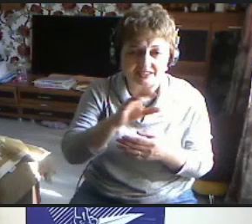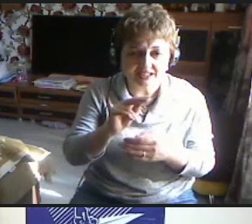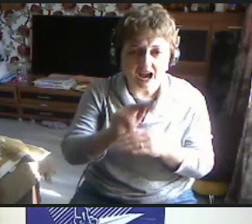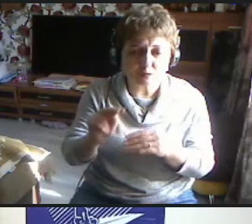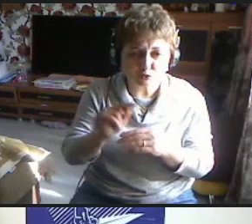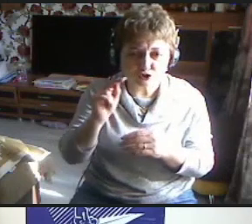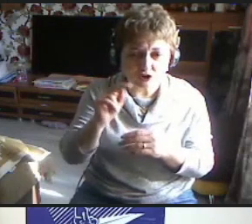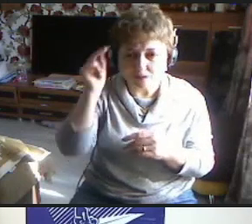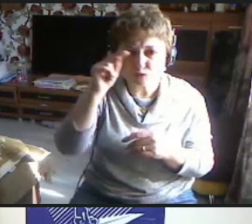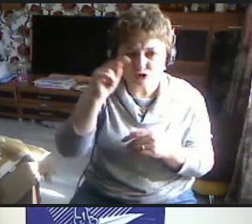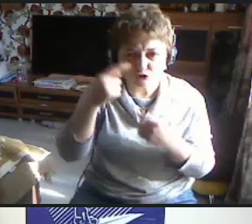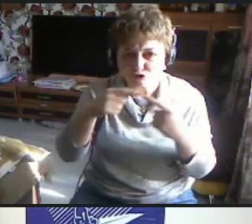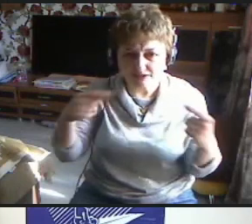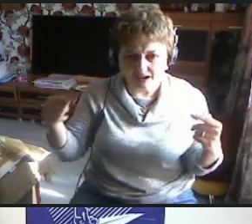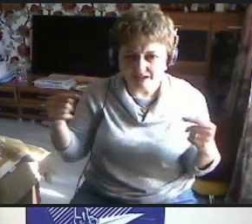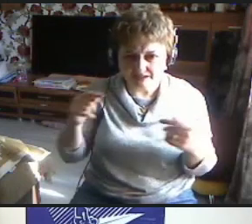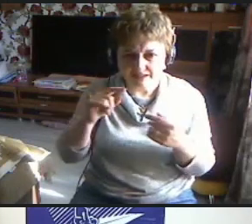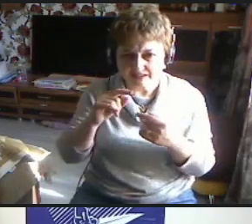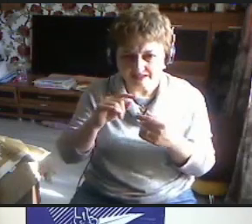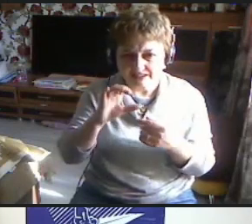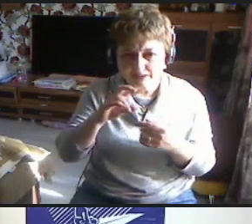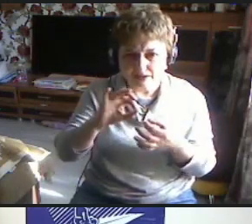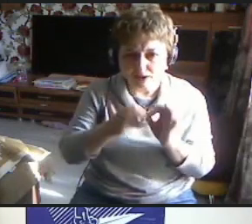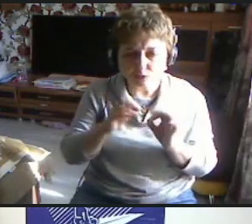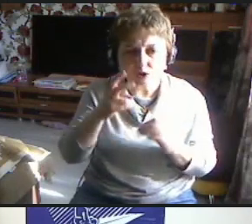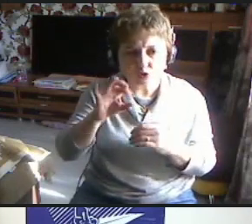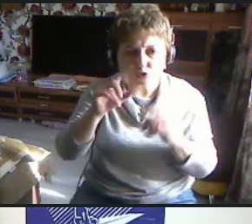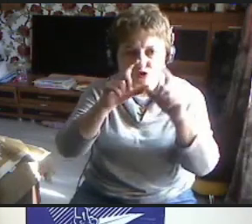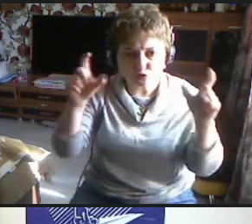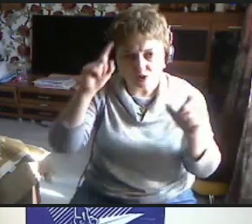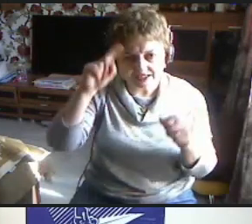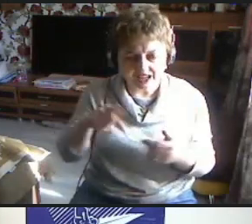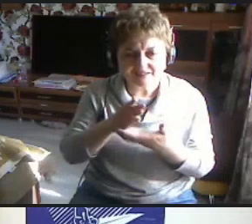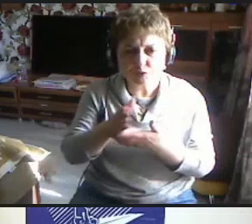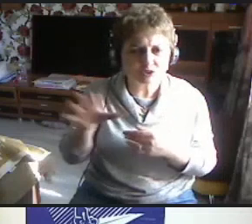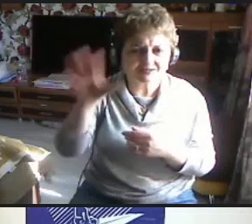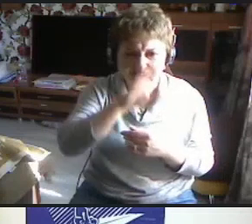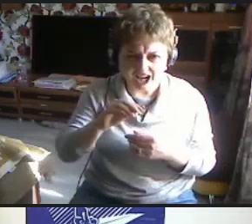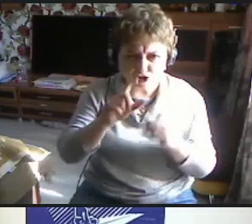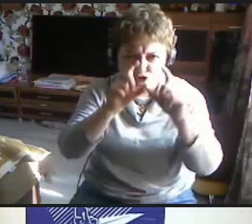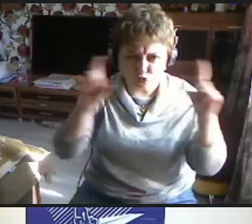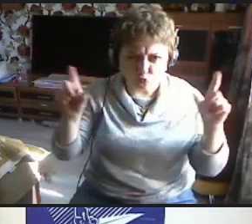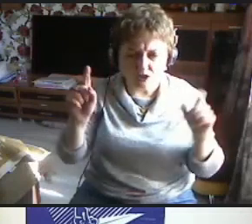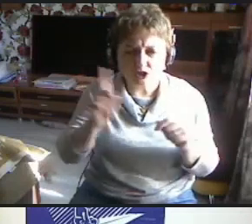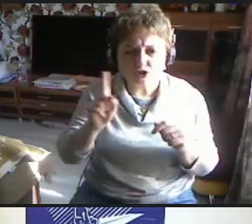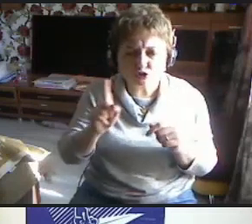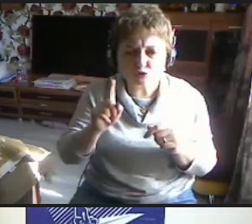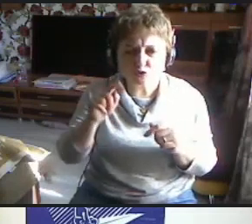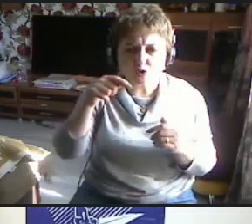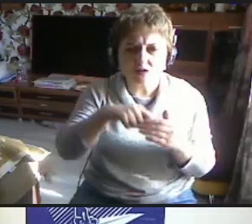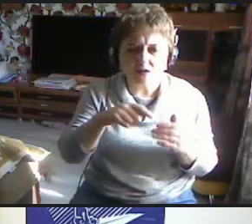степени подробности, но школа должна быть в курсе, вся школа, что в ней будет